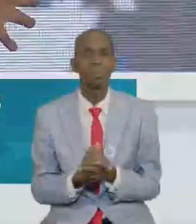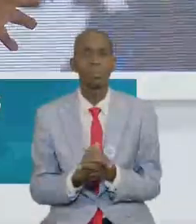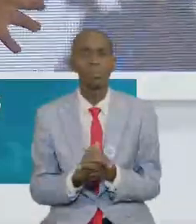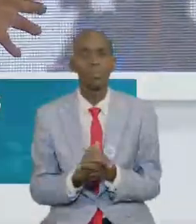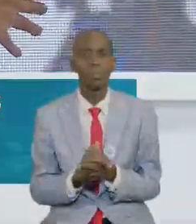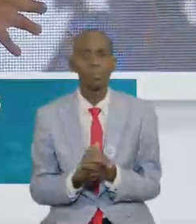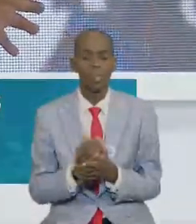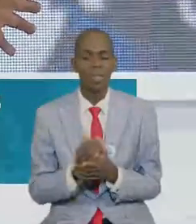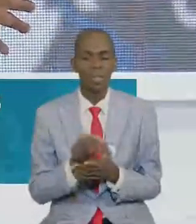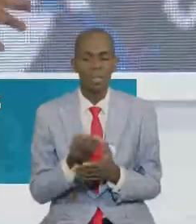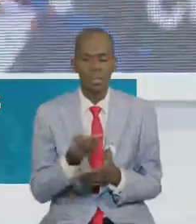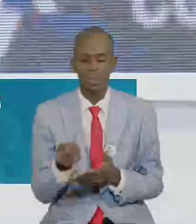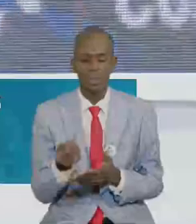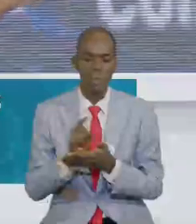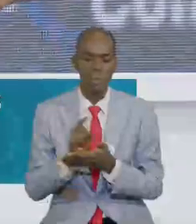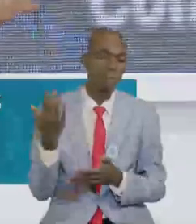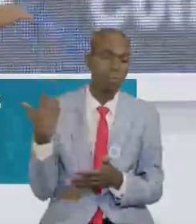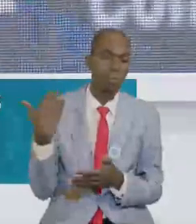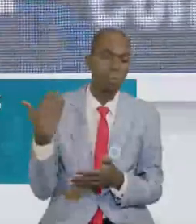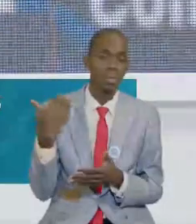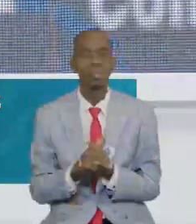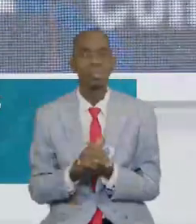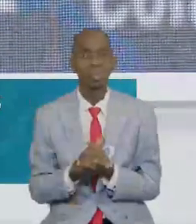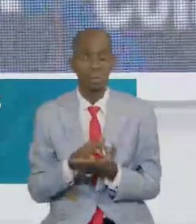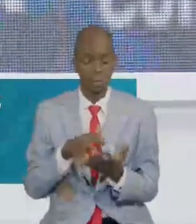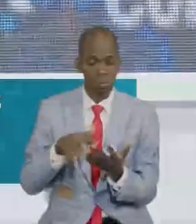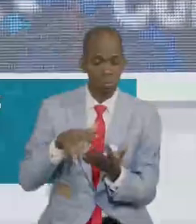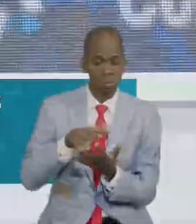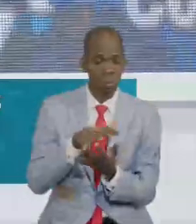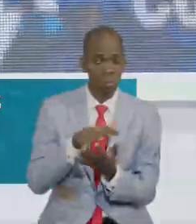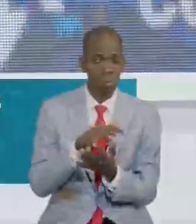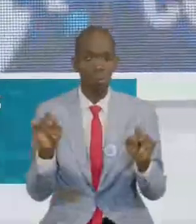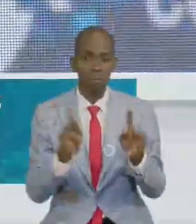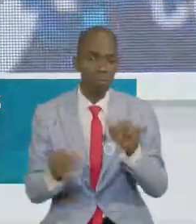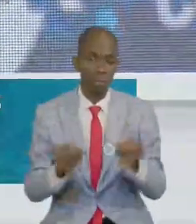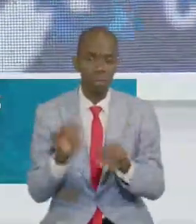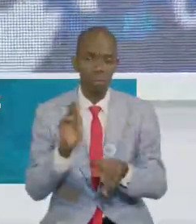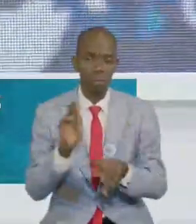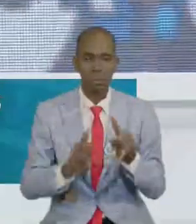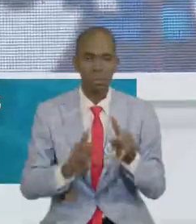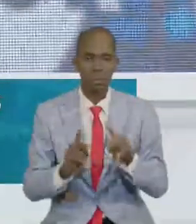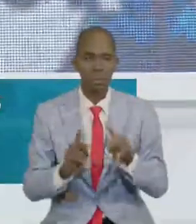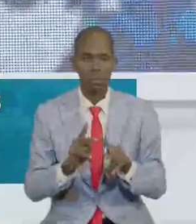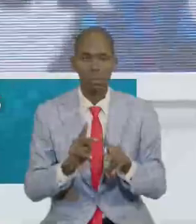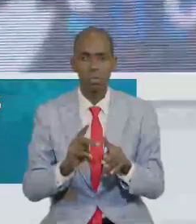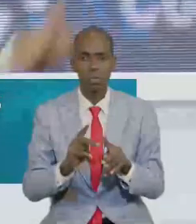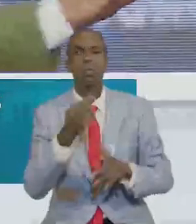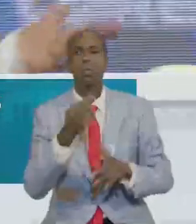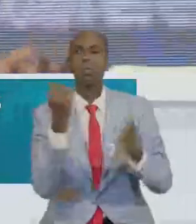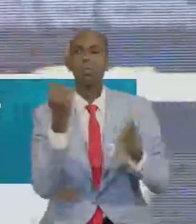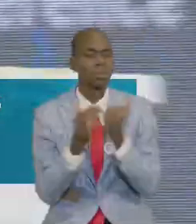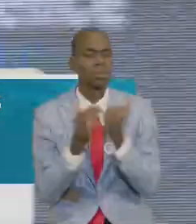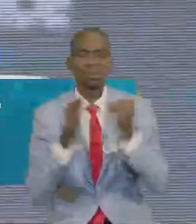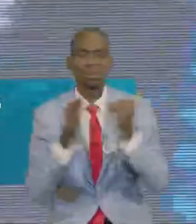weeks ago, il y a quelques semaines de cela, those people said, crucify Christ. Ces gens-là ont dit crucifiez Christ. A